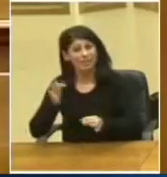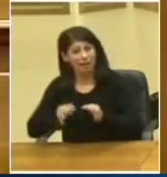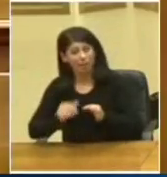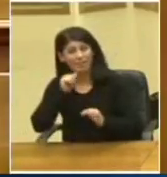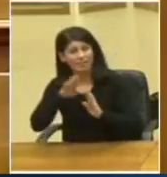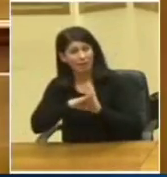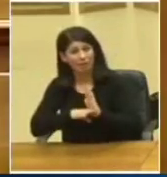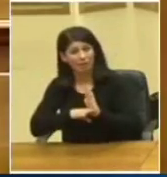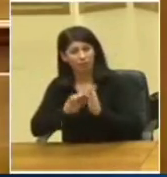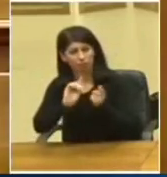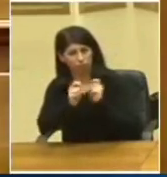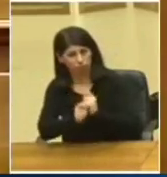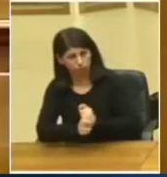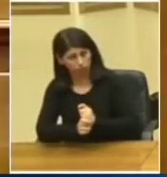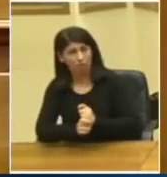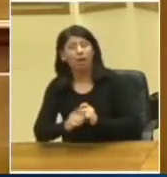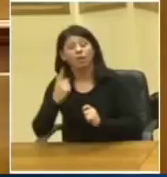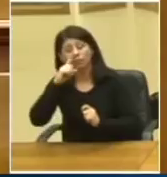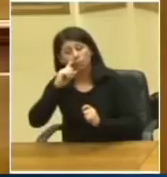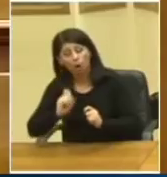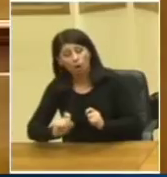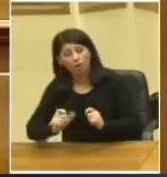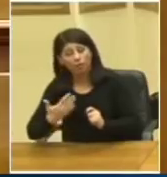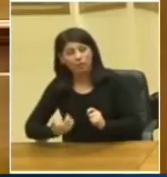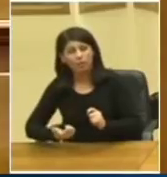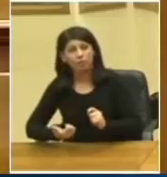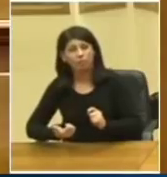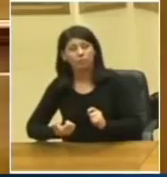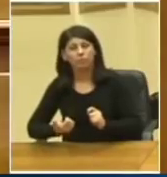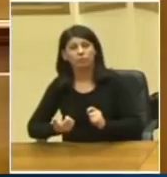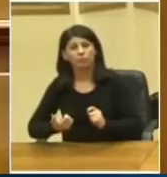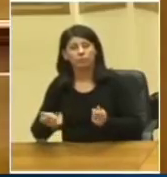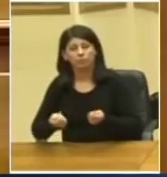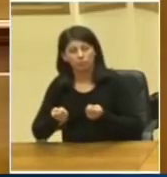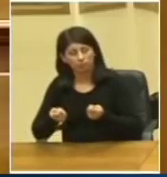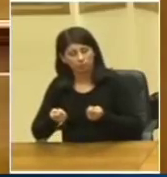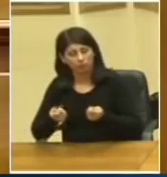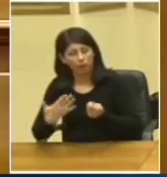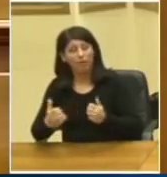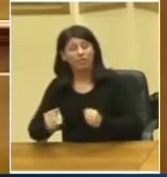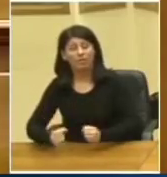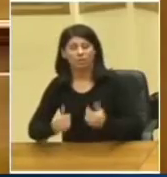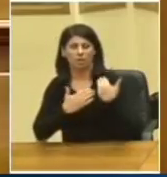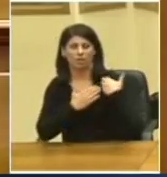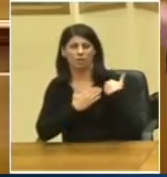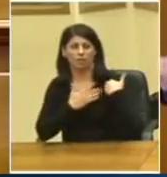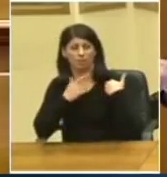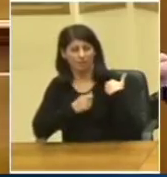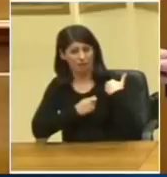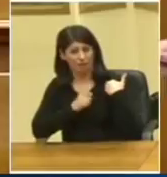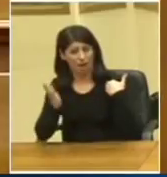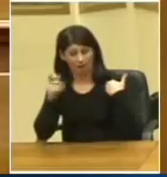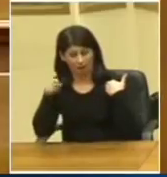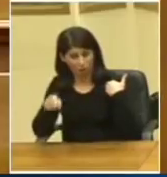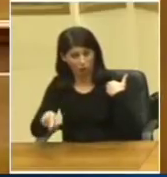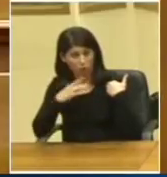αναθεώρηση, οφείλουμε να συζητάμε με θεσμική ευθύνη. Και θεωρώ ότι αν αυτός είναι ο λόγος